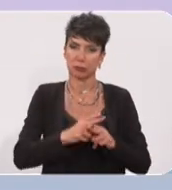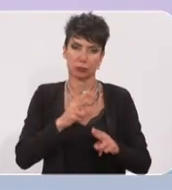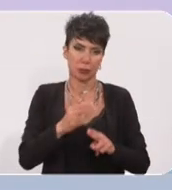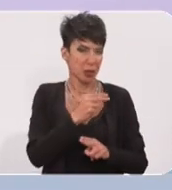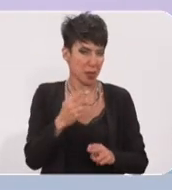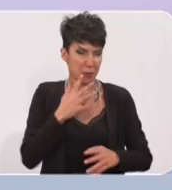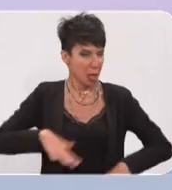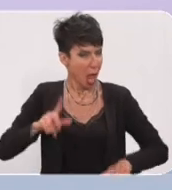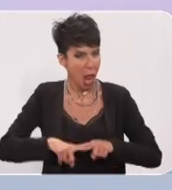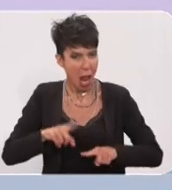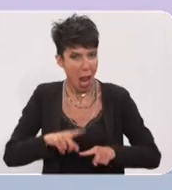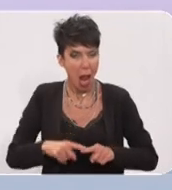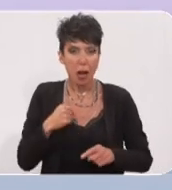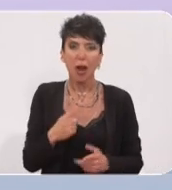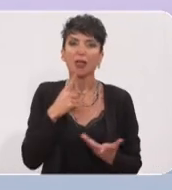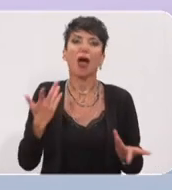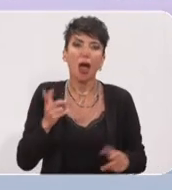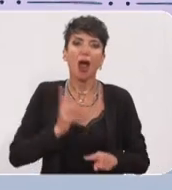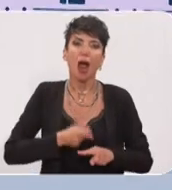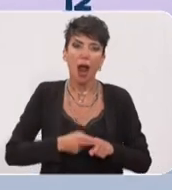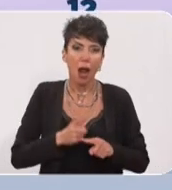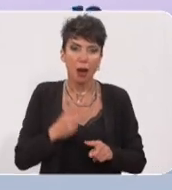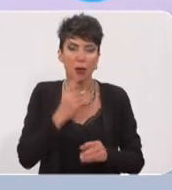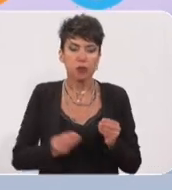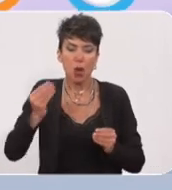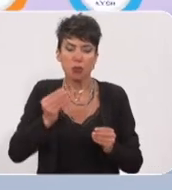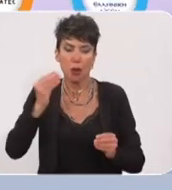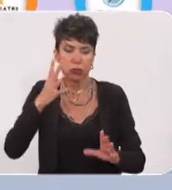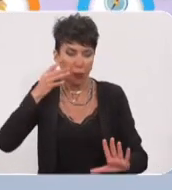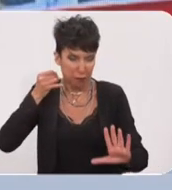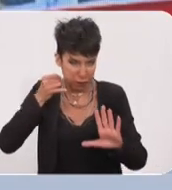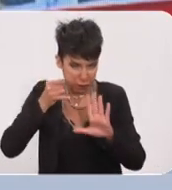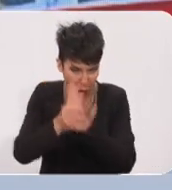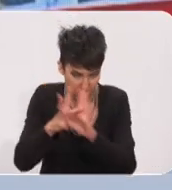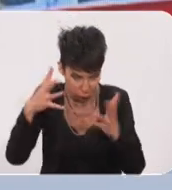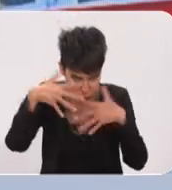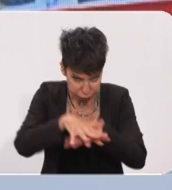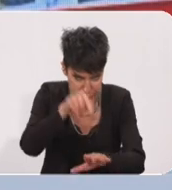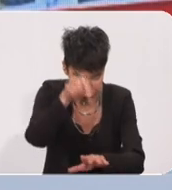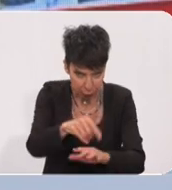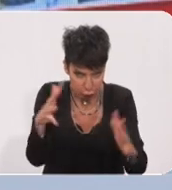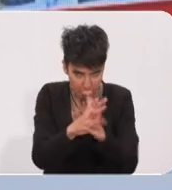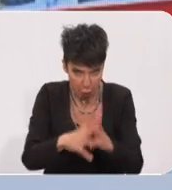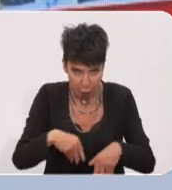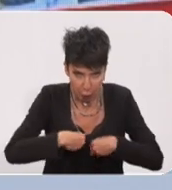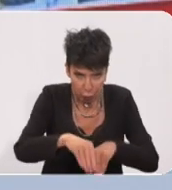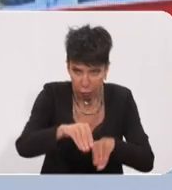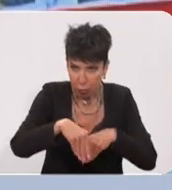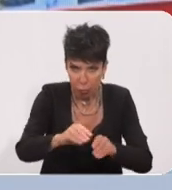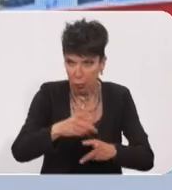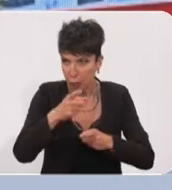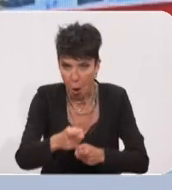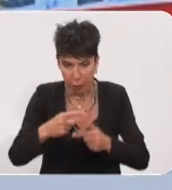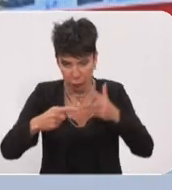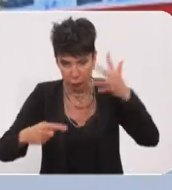λαό, με τη βαθύτερη εμπλοκή της χώρας μας σε έναν πόλεμο ο οποίος αποκτάει ακόμα πιο επικίνδυνες διαστάσεις στην Ουκρανία και με ένα